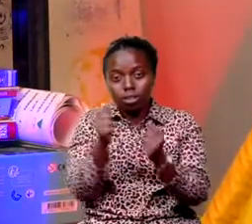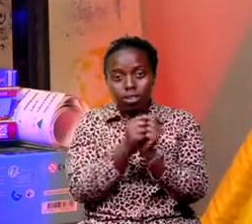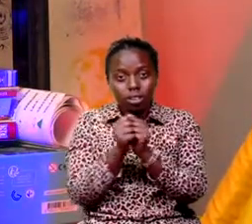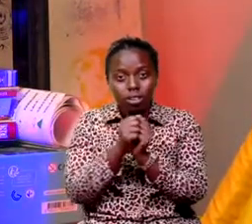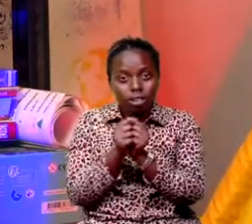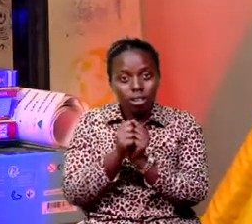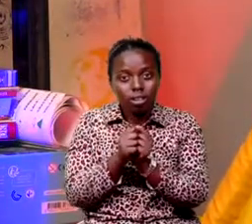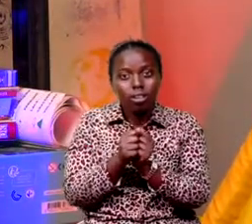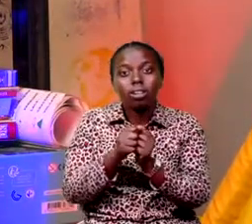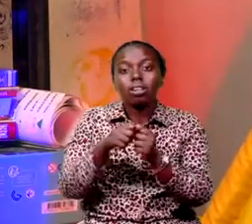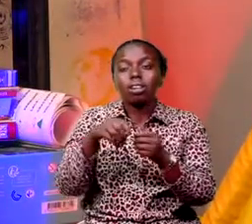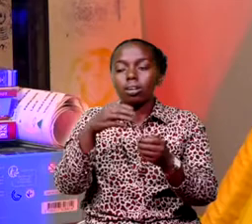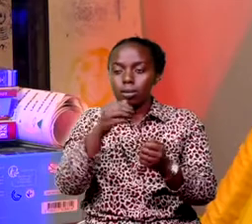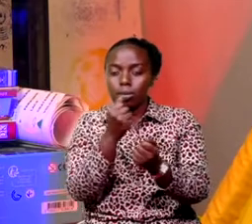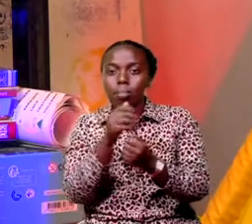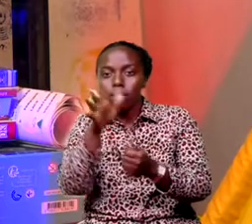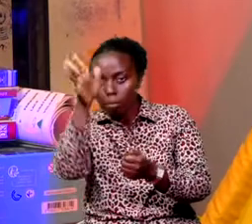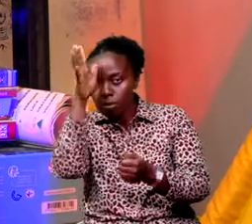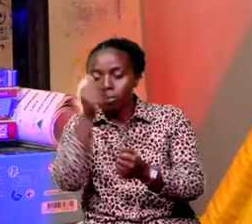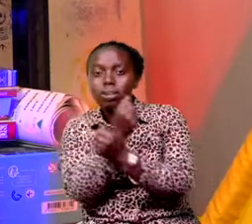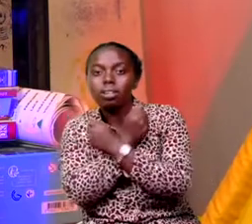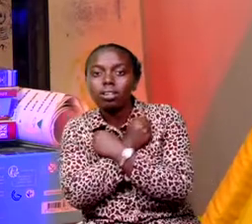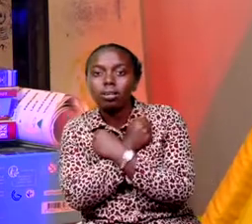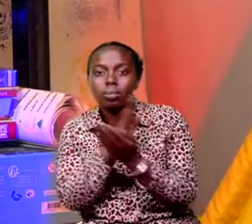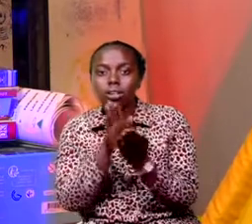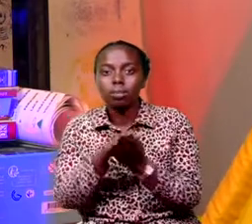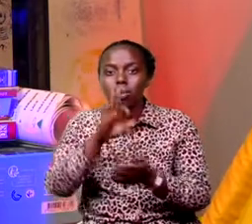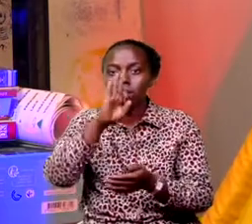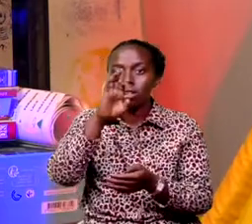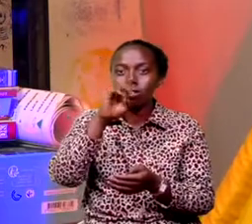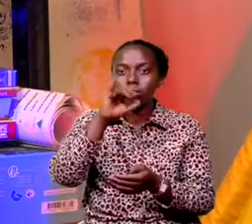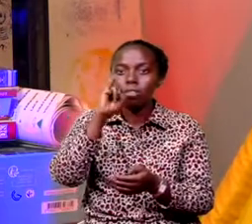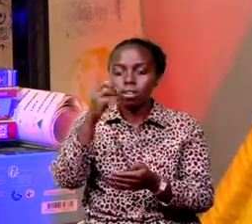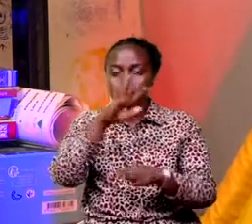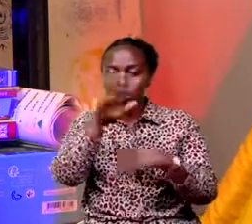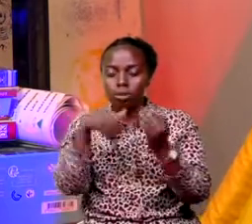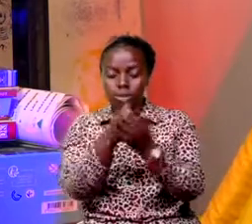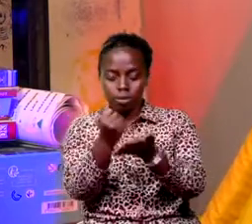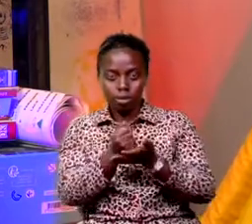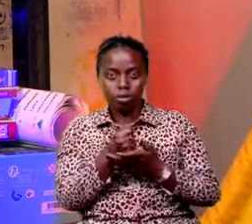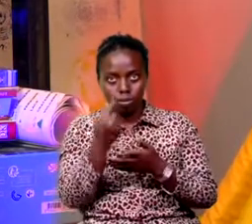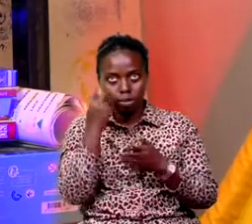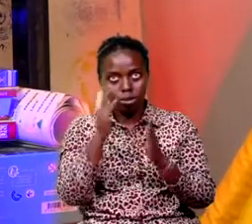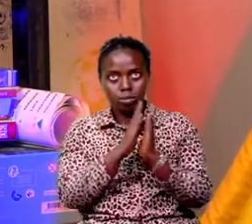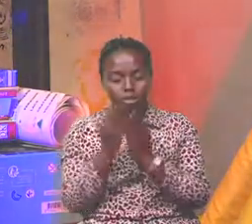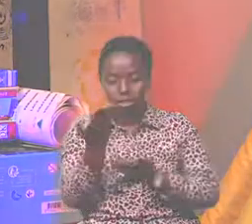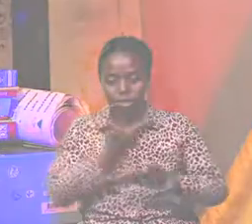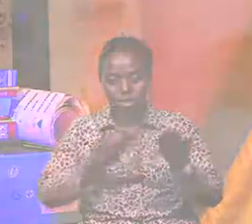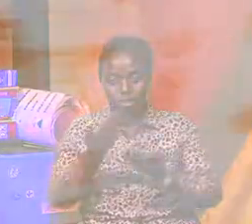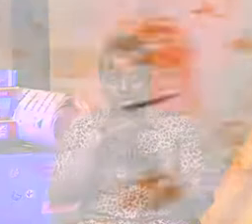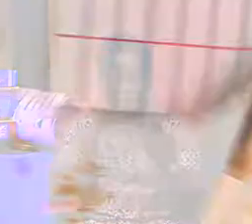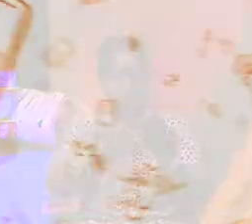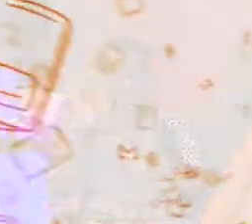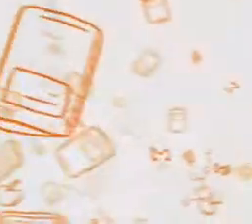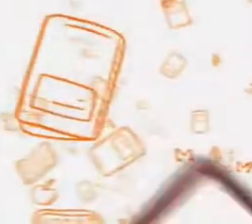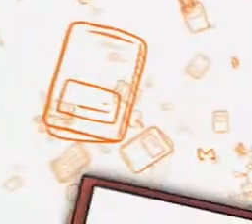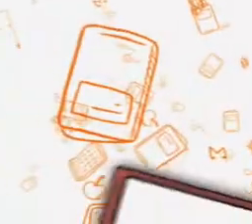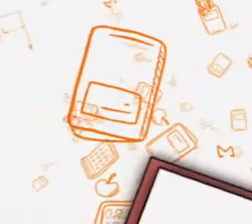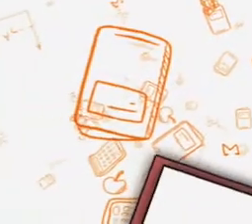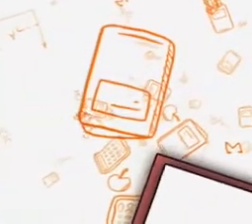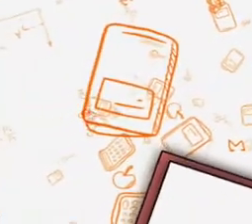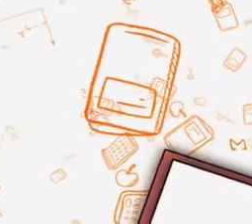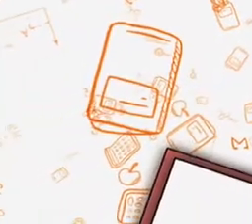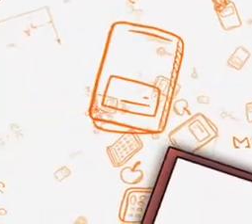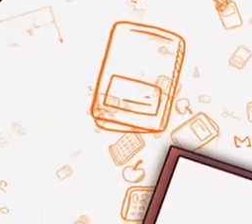turi kumwe na Tonto na Papa Yambi ndetse na Feri bose baraza kudufasha mukurikirane ikiganiro soma some